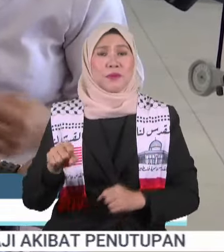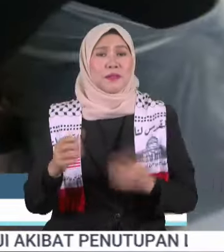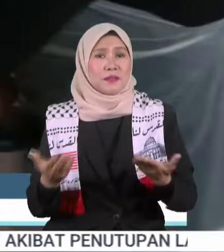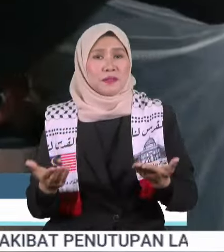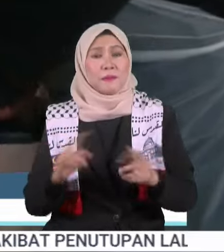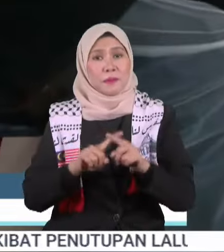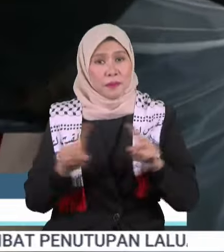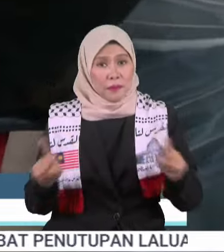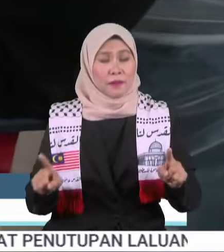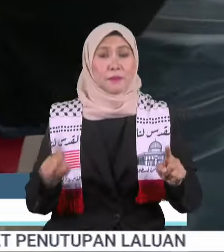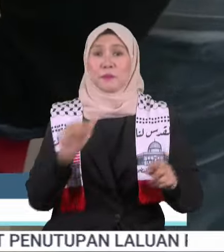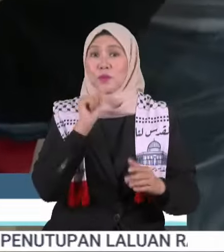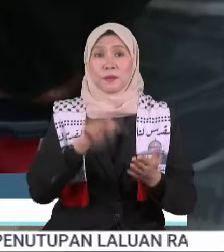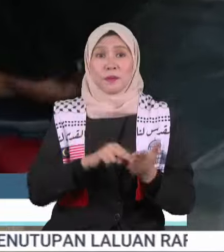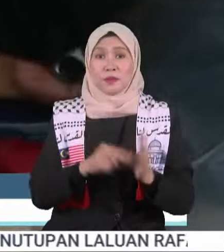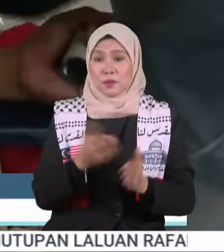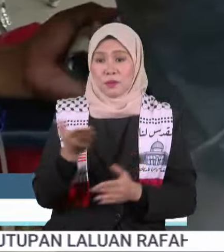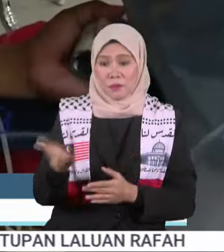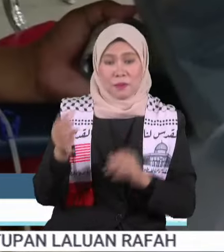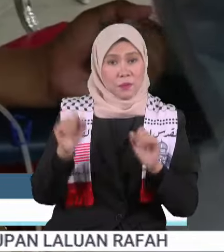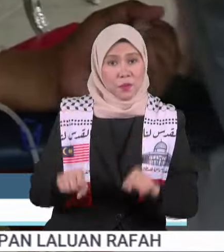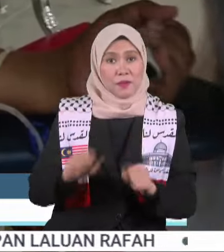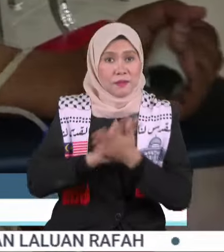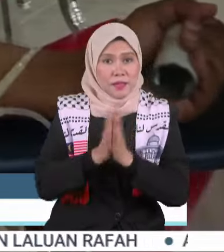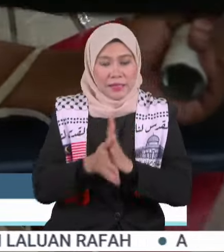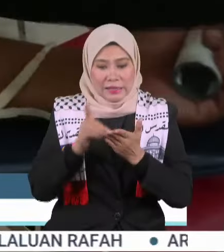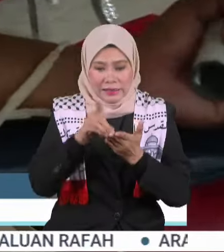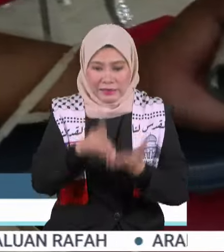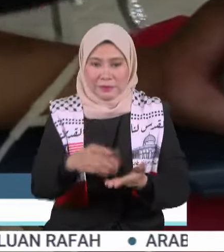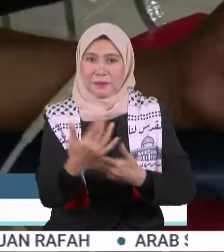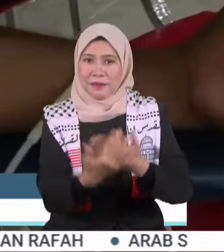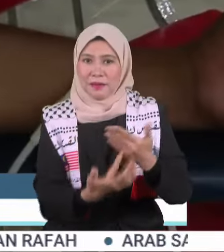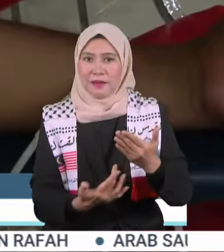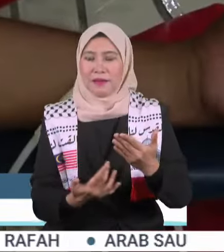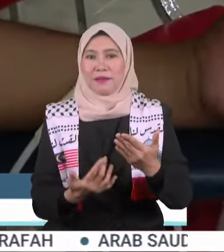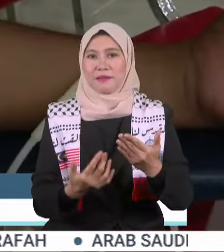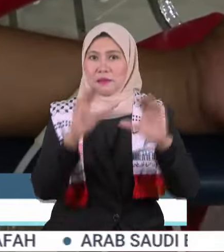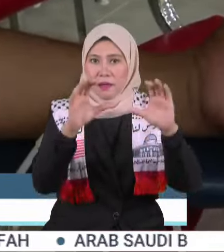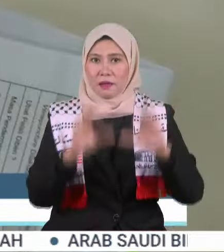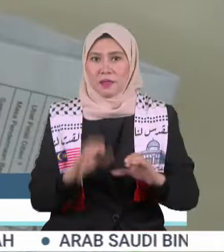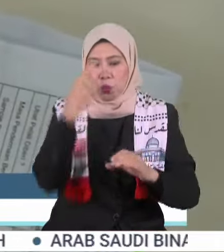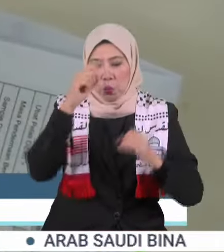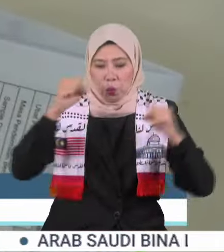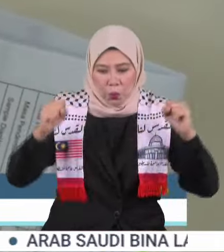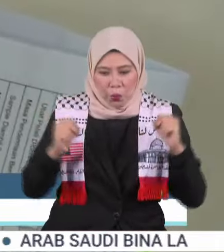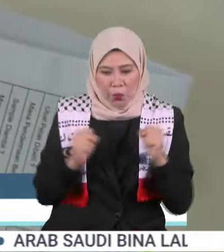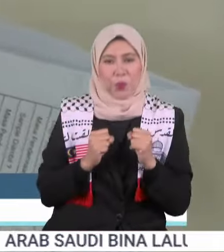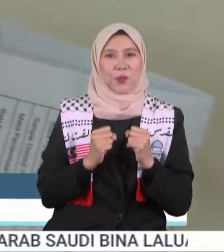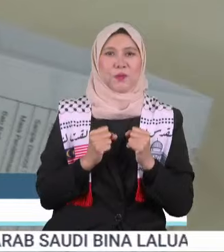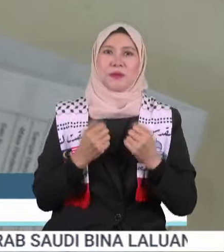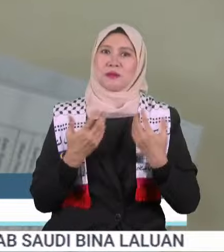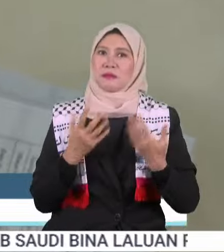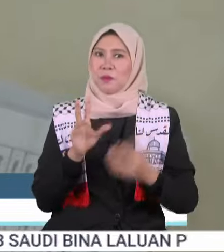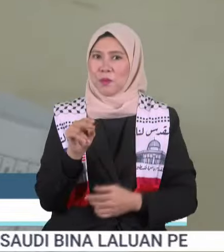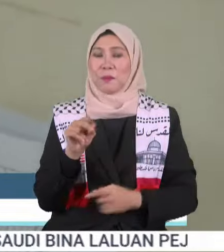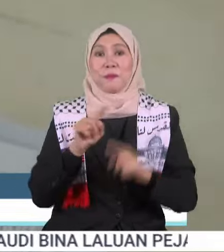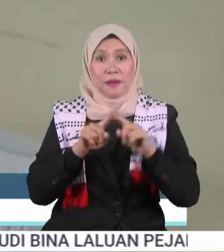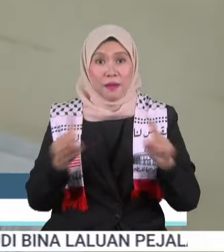Bagaimanapun, ia bukan bermakna anda boleh menjadikan derma darah sebagai kaedah untuk menguruskan badan.